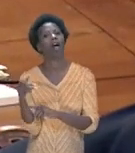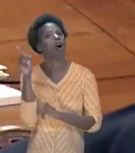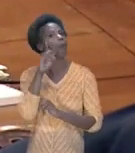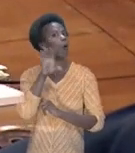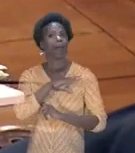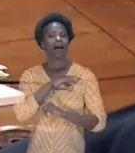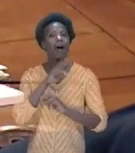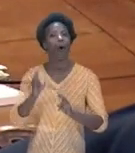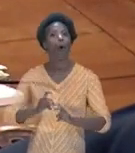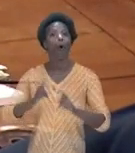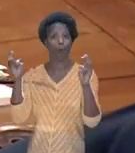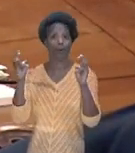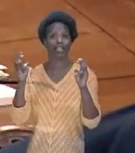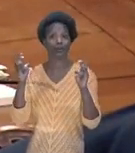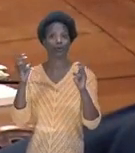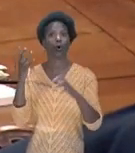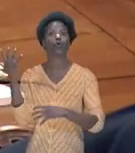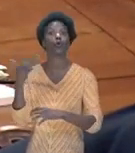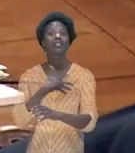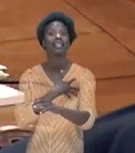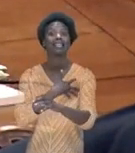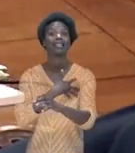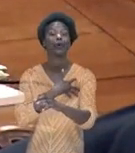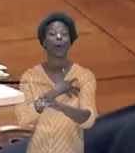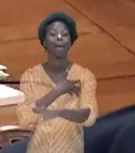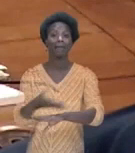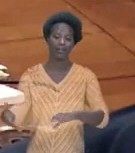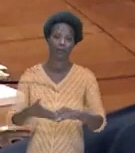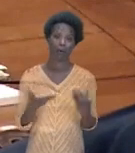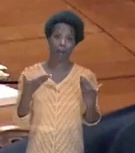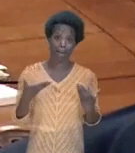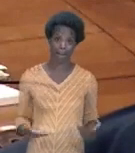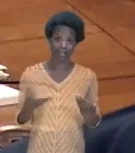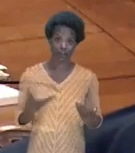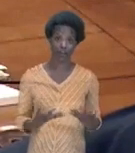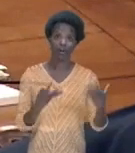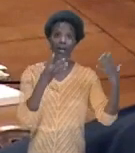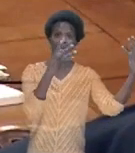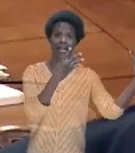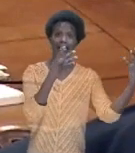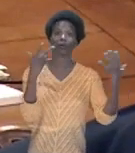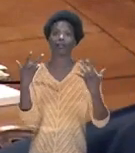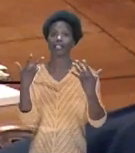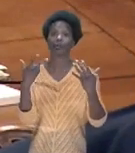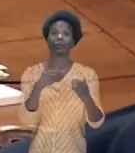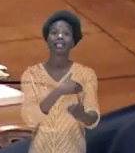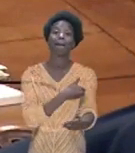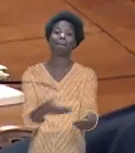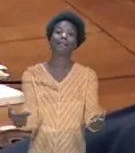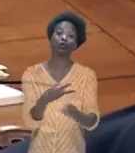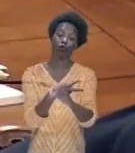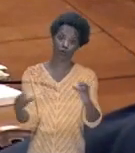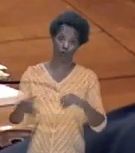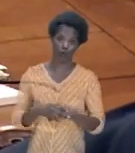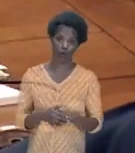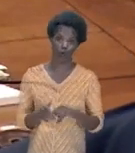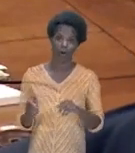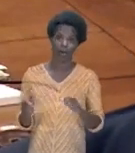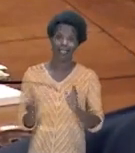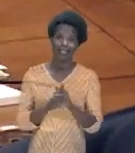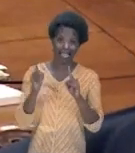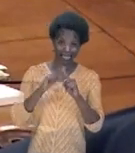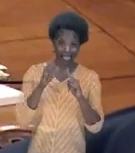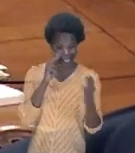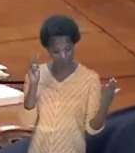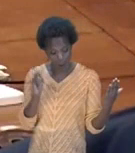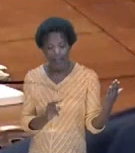pour atteindre 98 millions d'euros. Et quand on regarde de plus près, on constate qu'elles ont augmenté de plus